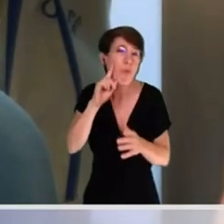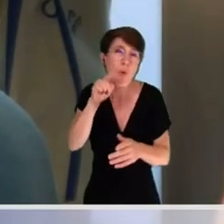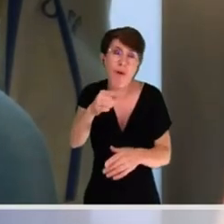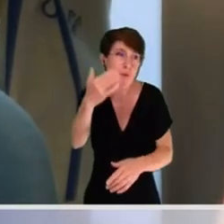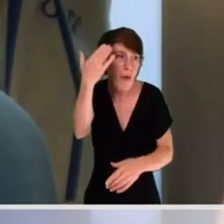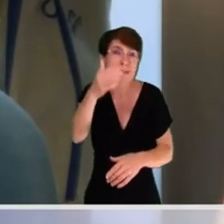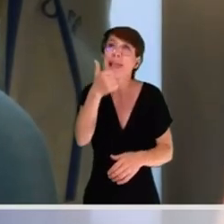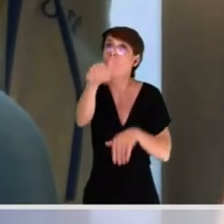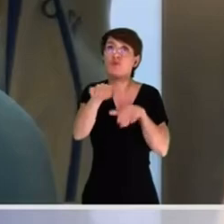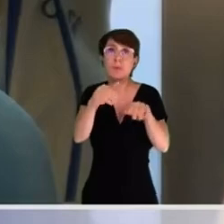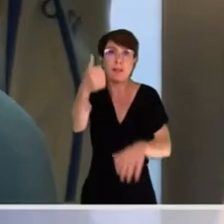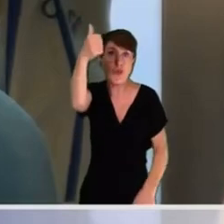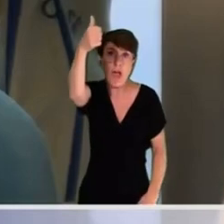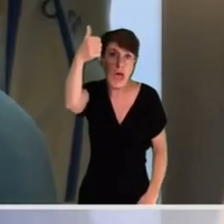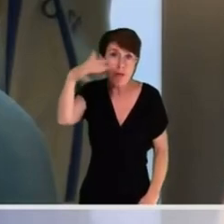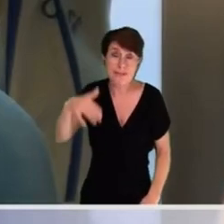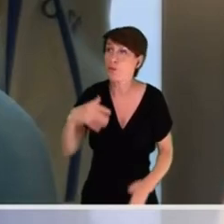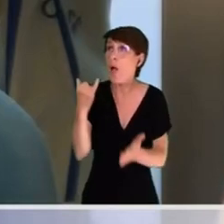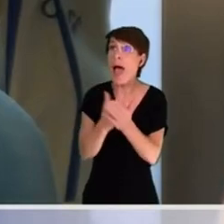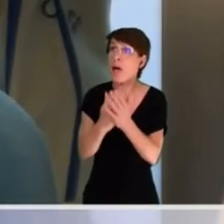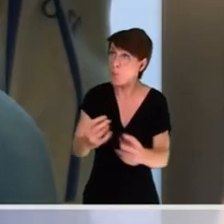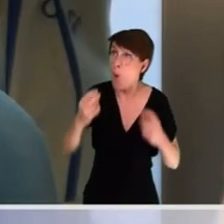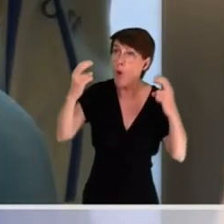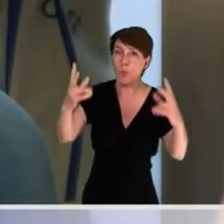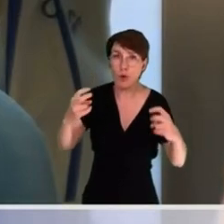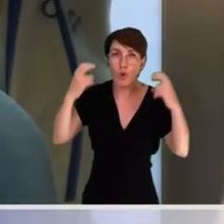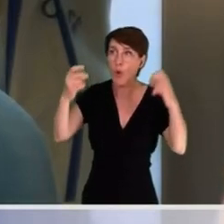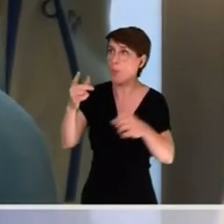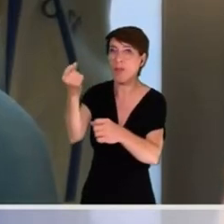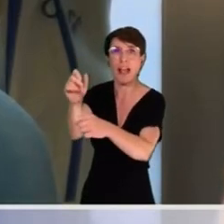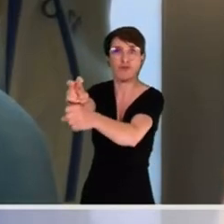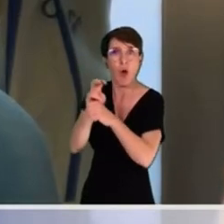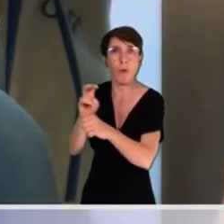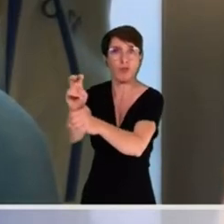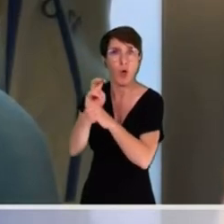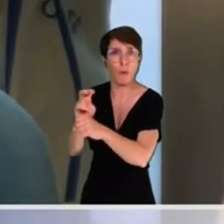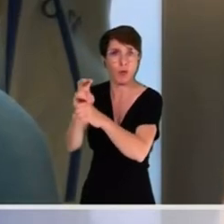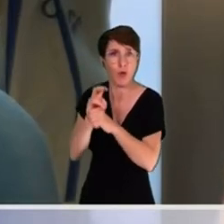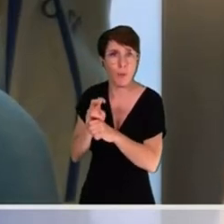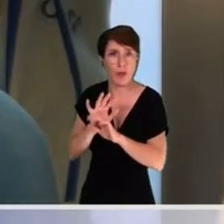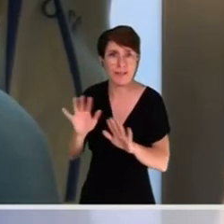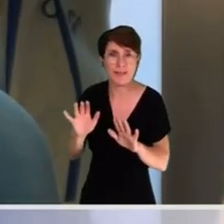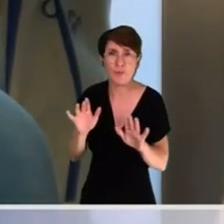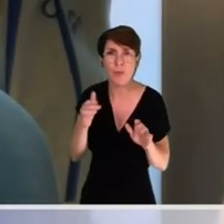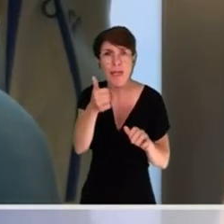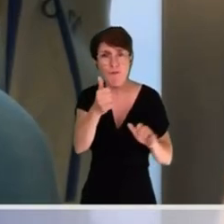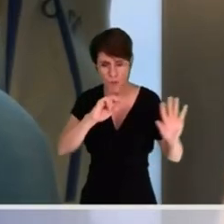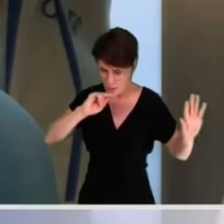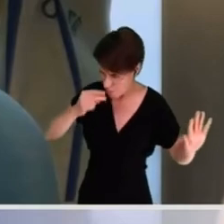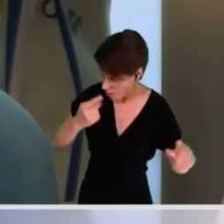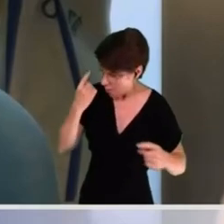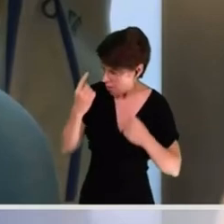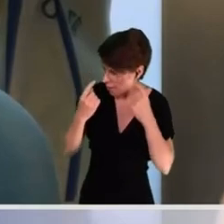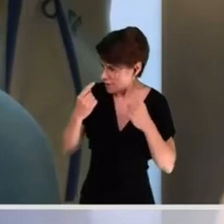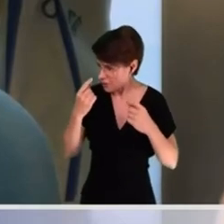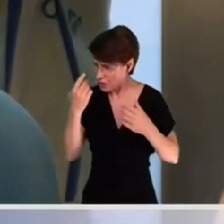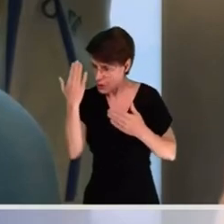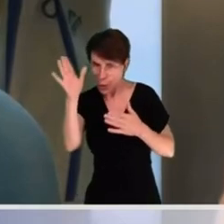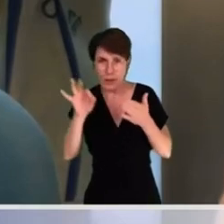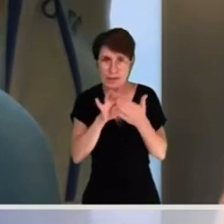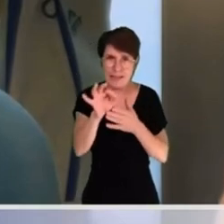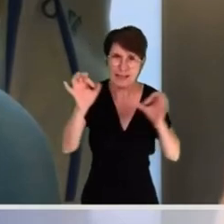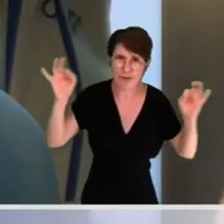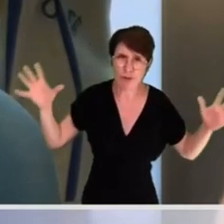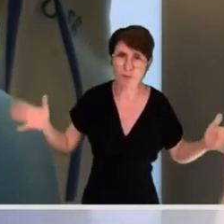c'est augmenter les impôts et la dette. Vous n'avez aucune capacité à réformer, à réfléchir. Vous additionnez